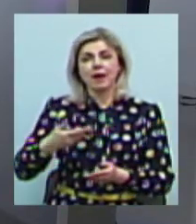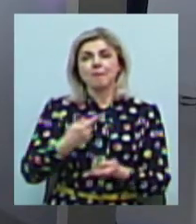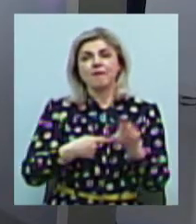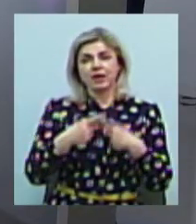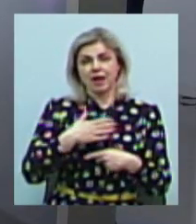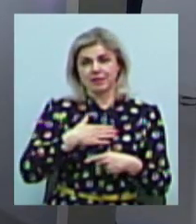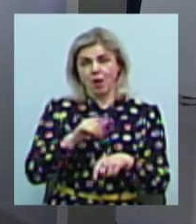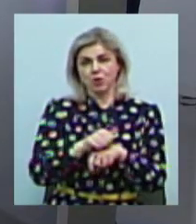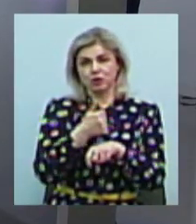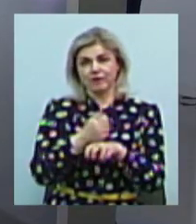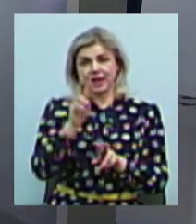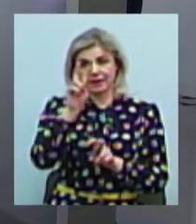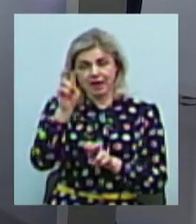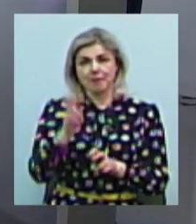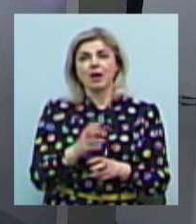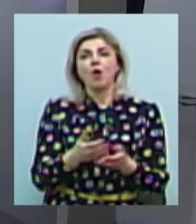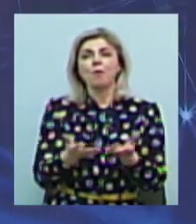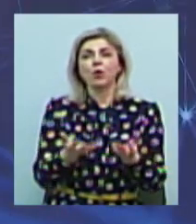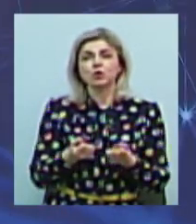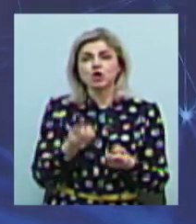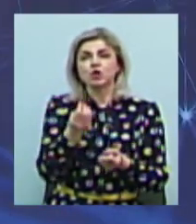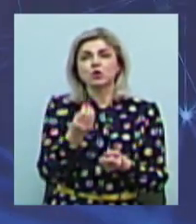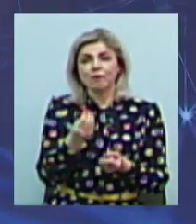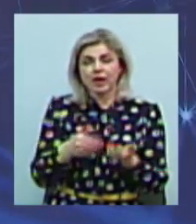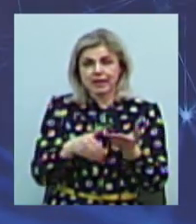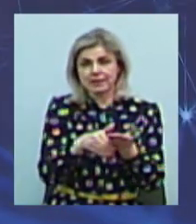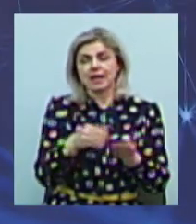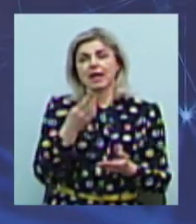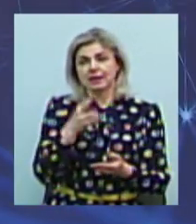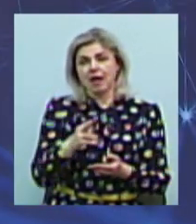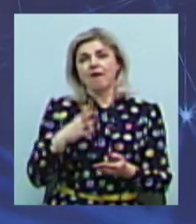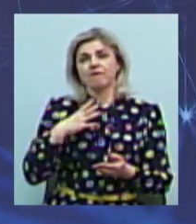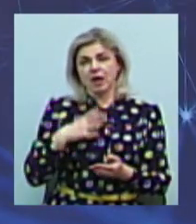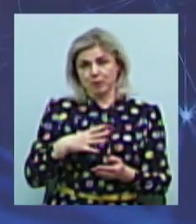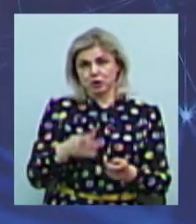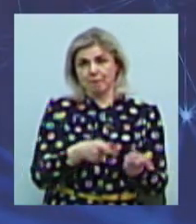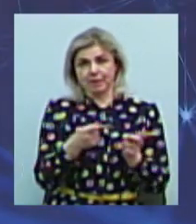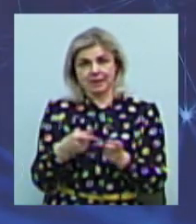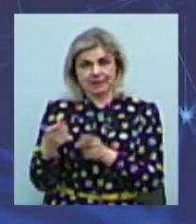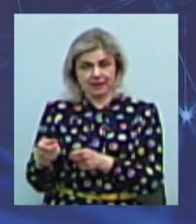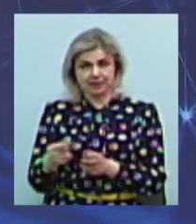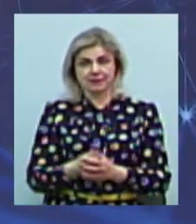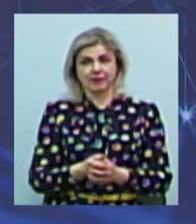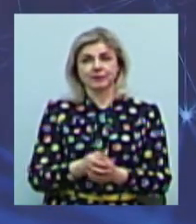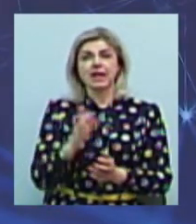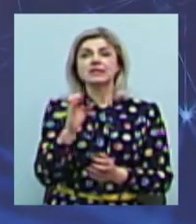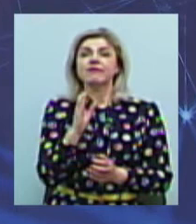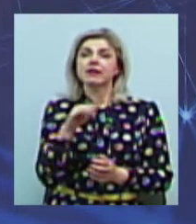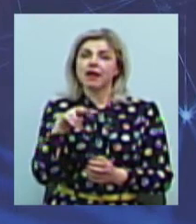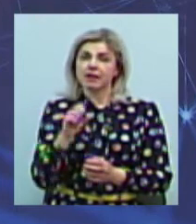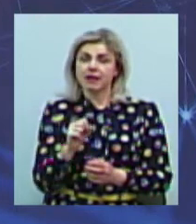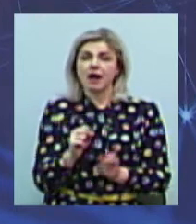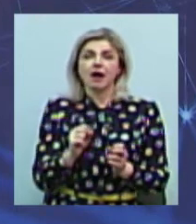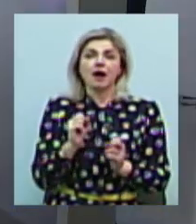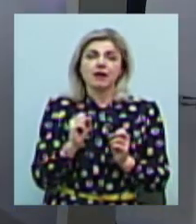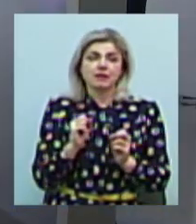нашої основної теми – отримання субвенцій на житло для вимушених переселенців. Світлана, наскільки все ж таки